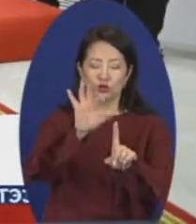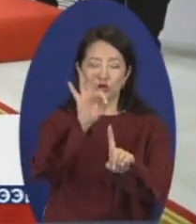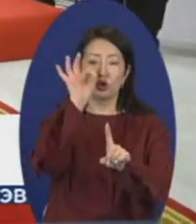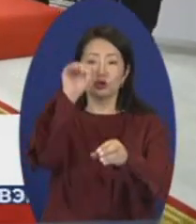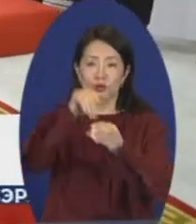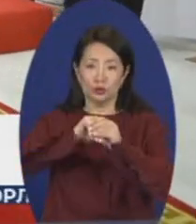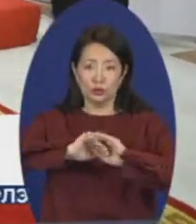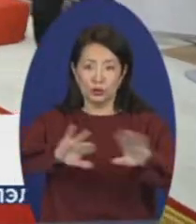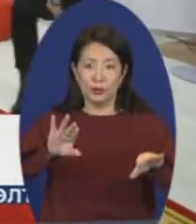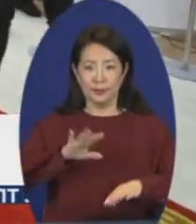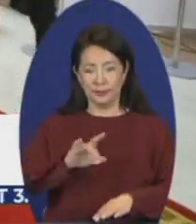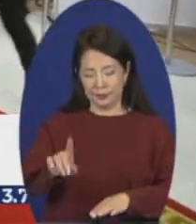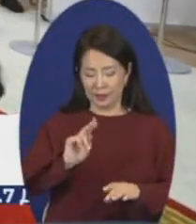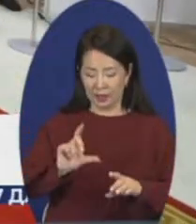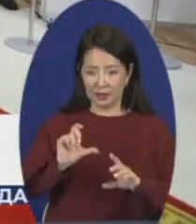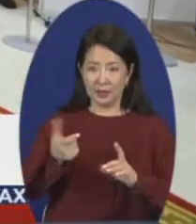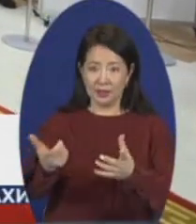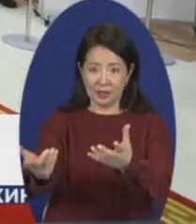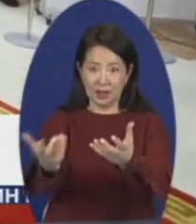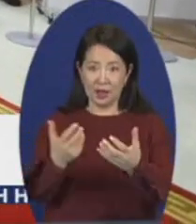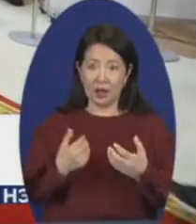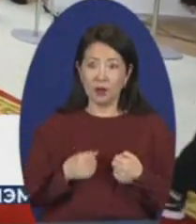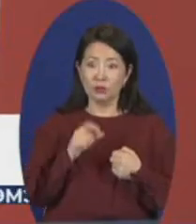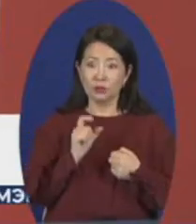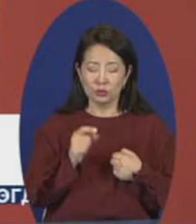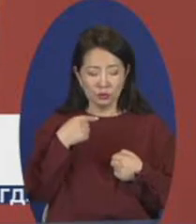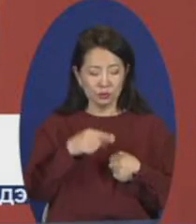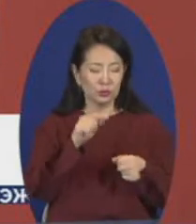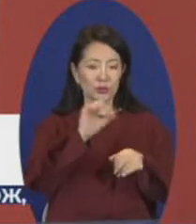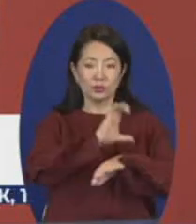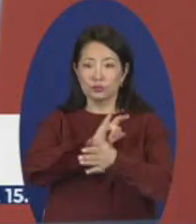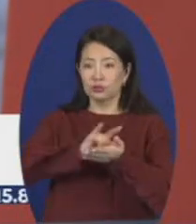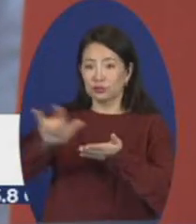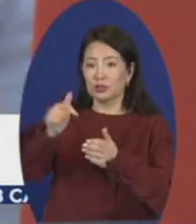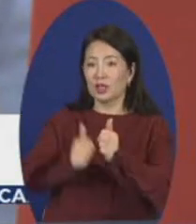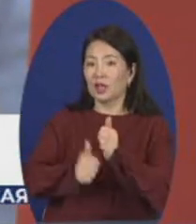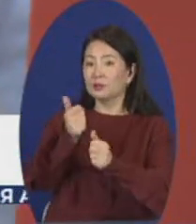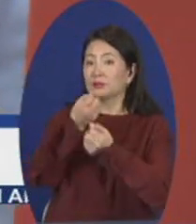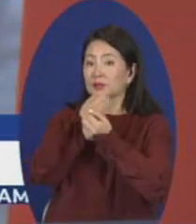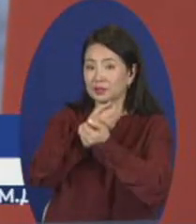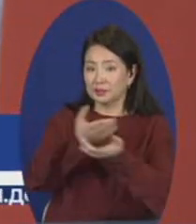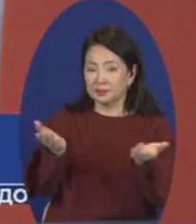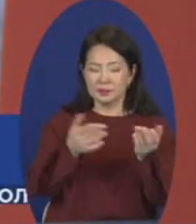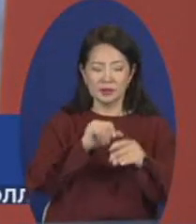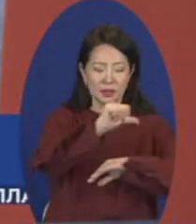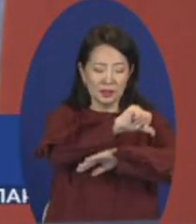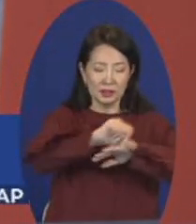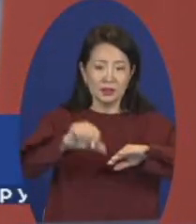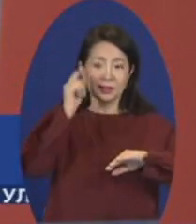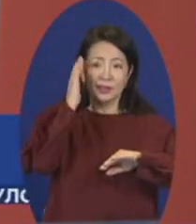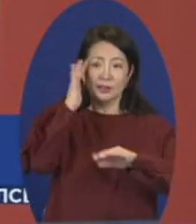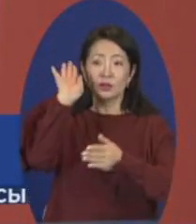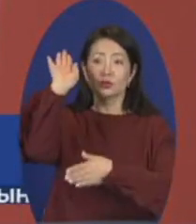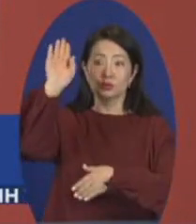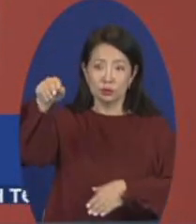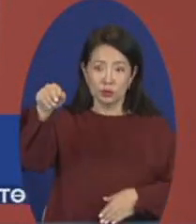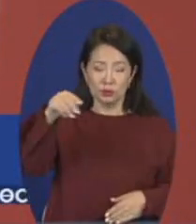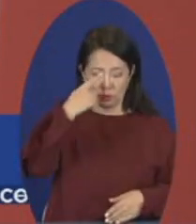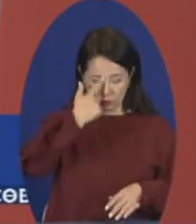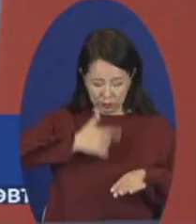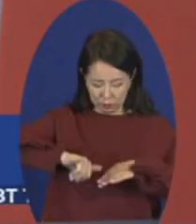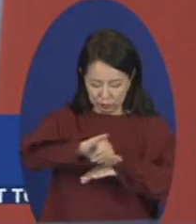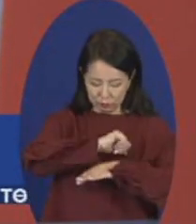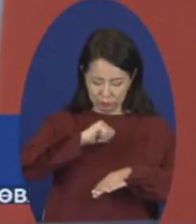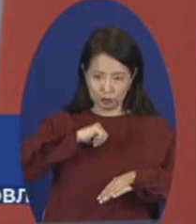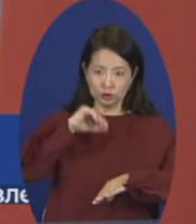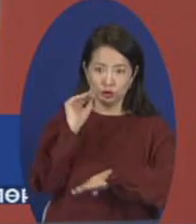төлбөрийн эзэдийг үдэх ёслолд оролцож сурлагын амжилт төслөө. Хэлийн дээс алхаад та бүхэн эх орон ард түмнийх илч